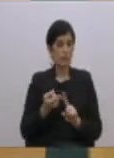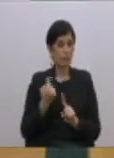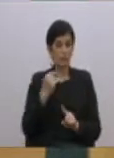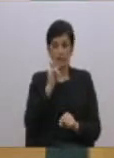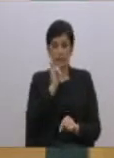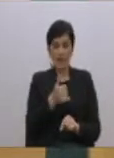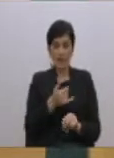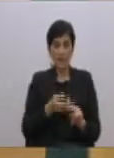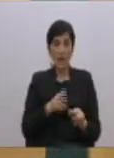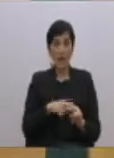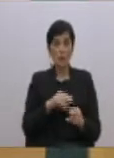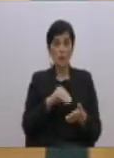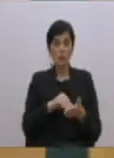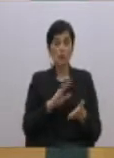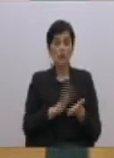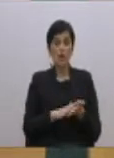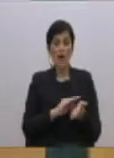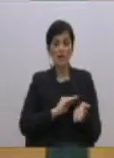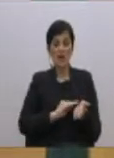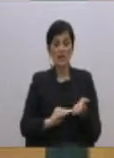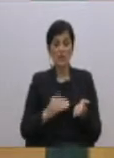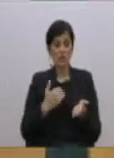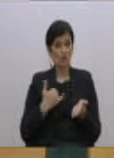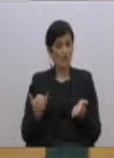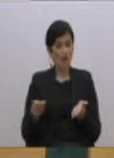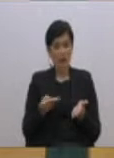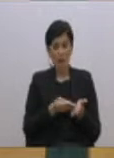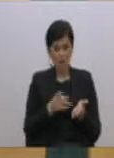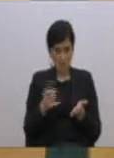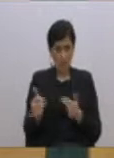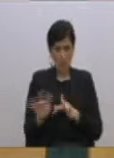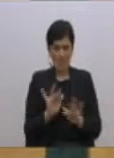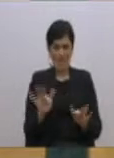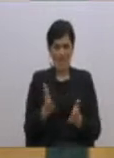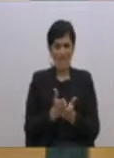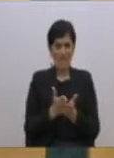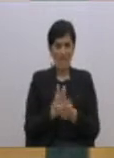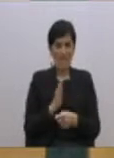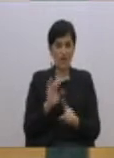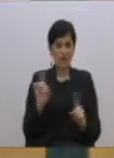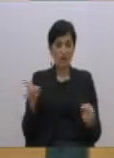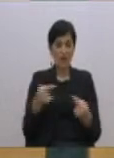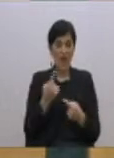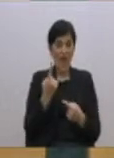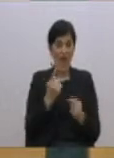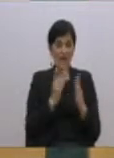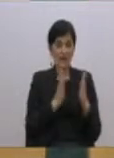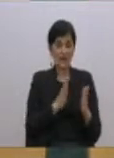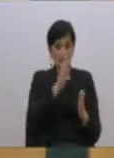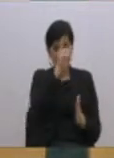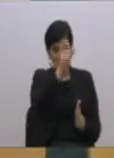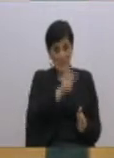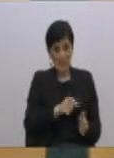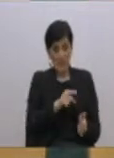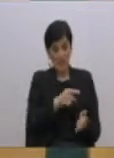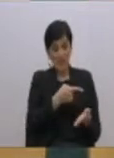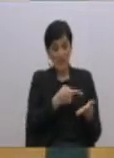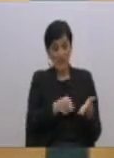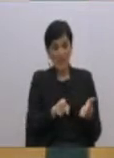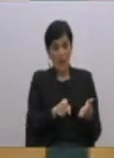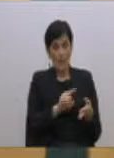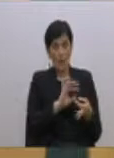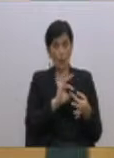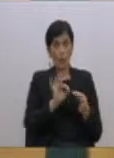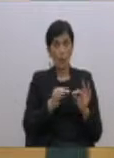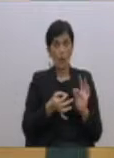ეს ჩანაწერი ჩვენ ახლა არ შემოგვაქვს, ეს მოქმედია და შესაბამისად თუ ერთ ეტაპზე პირი გამოირიცხება